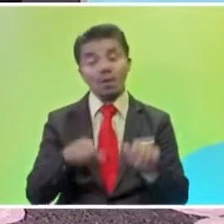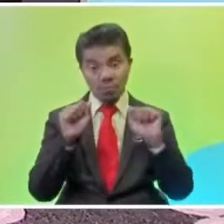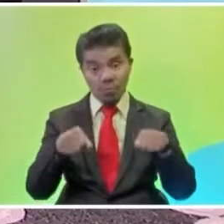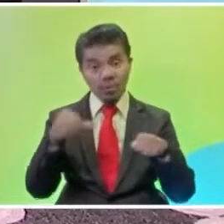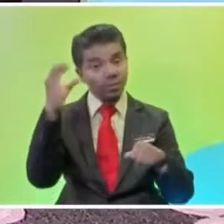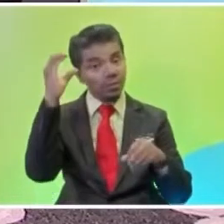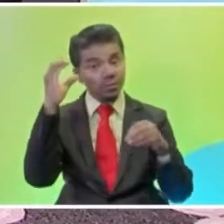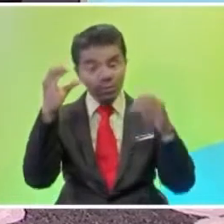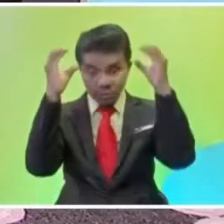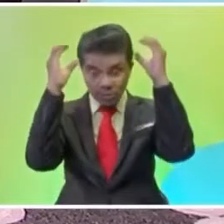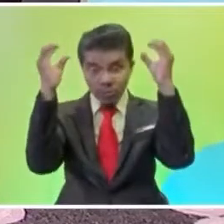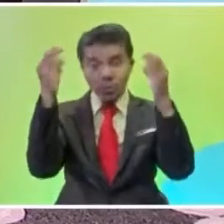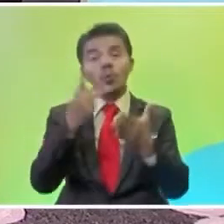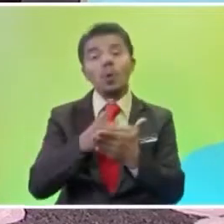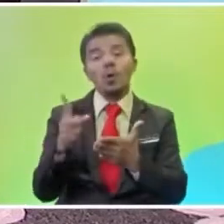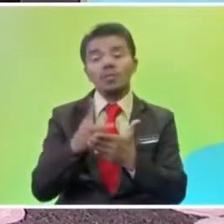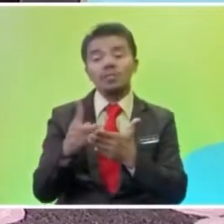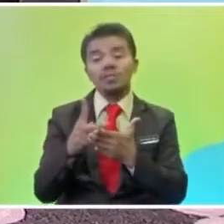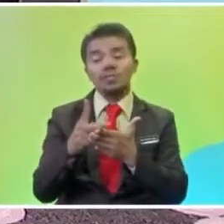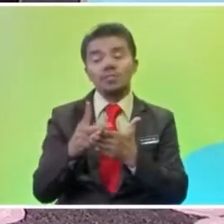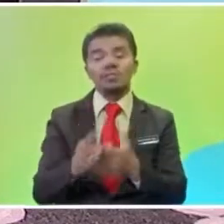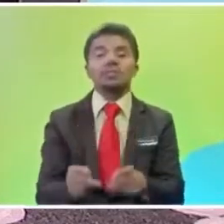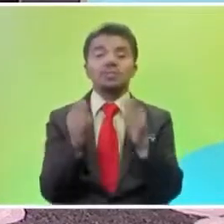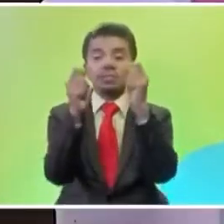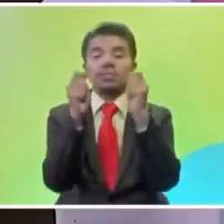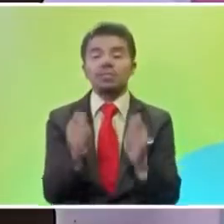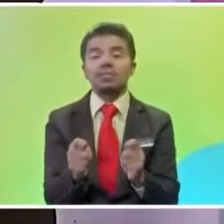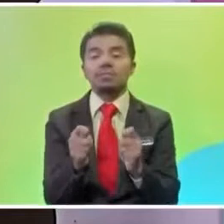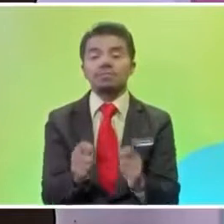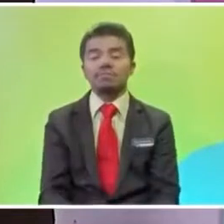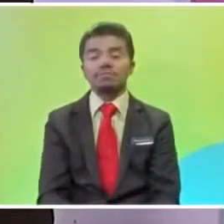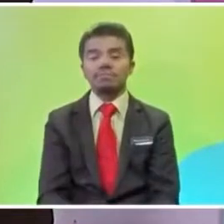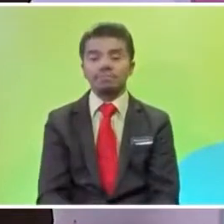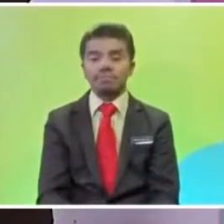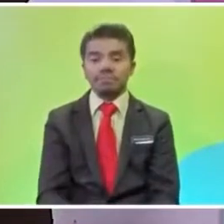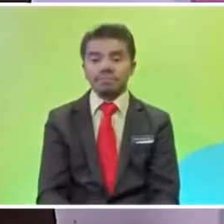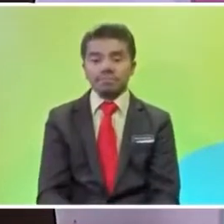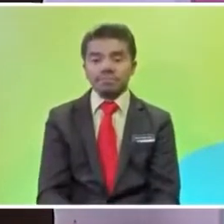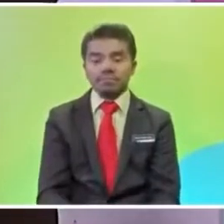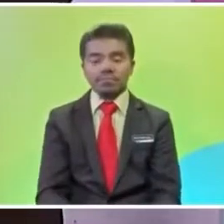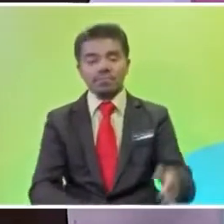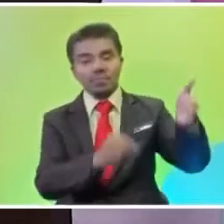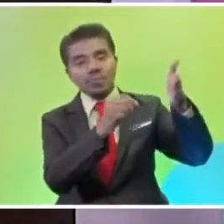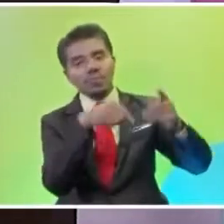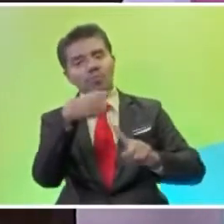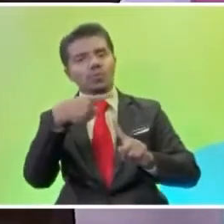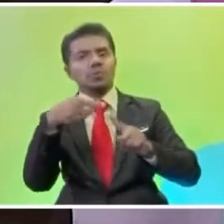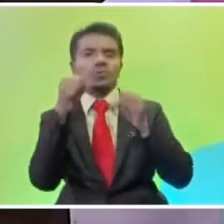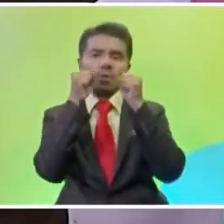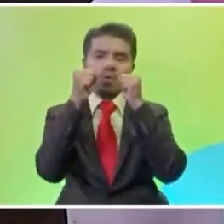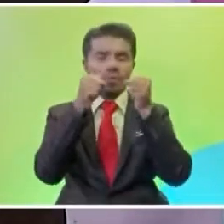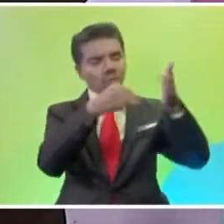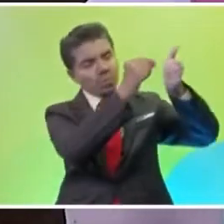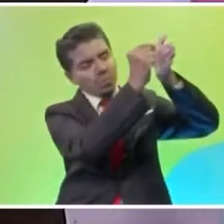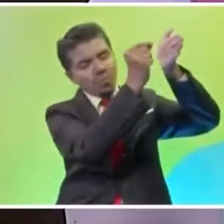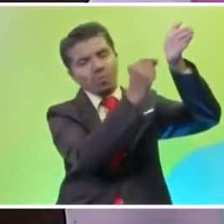memberikan satu komputer yang lebih efektif kepada betul Terima kasih Irfan pembentangan bila sempat membentangkan semua takut Ikhwan sebagainya